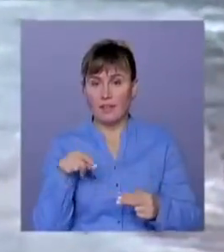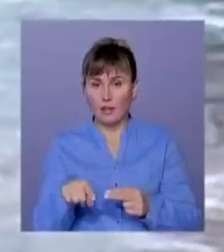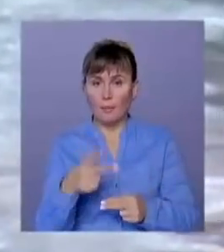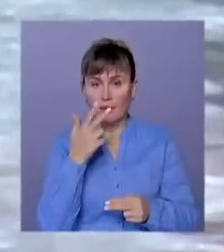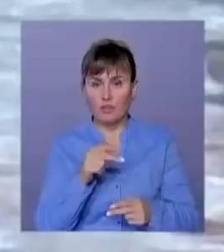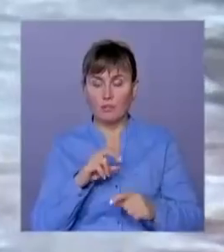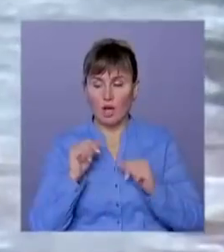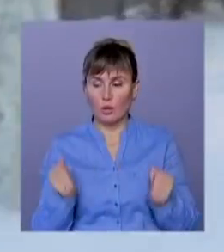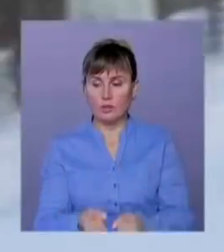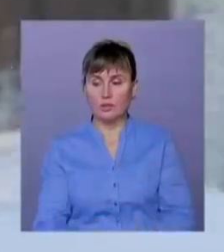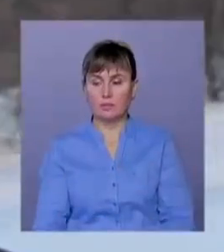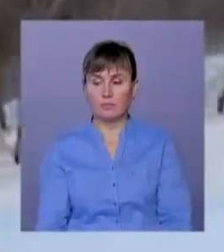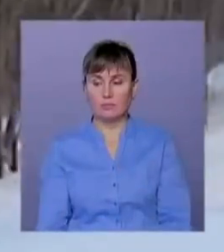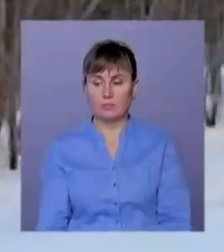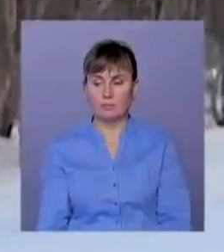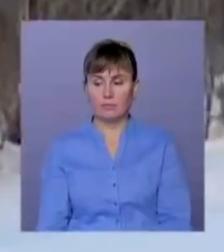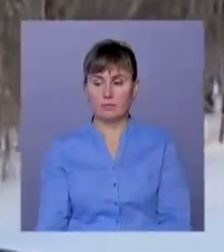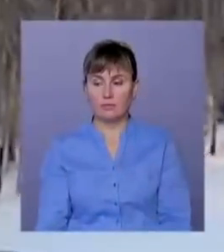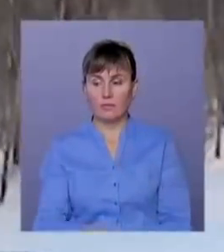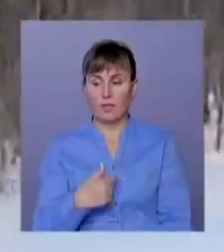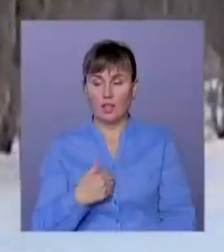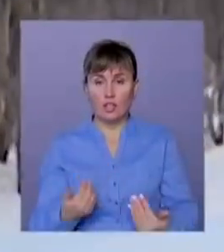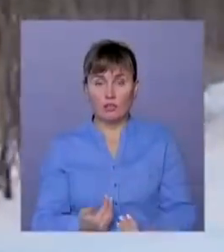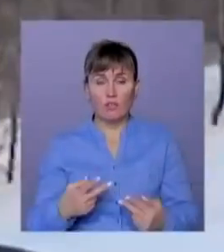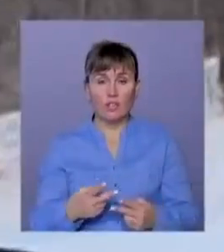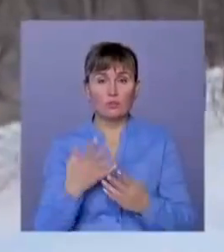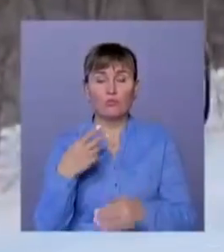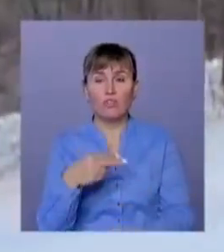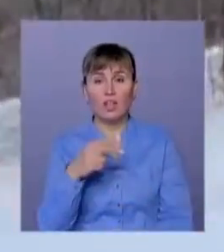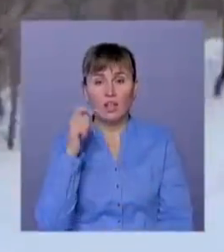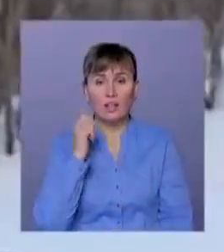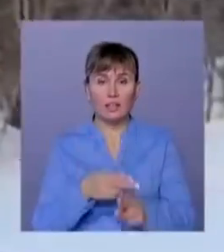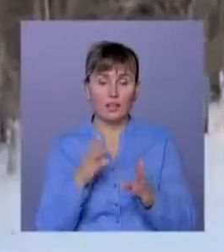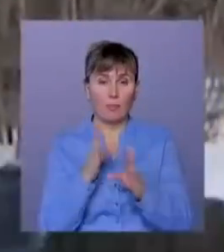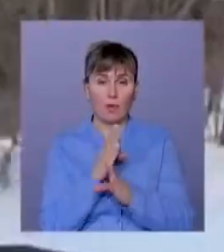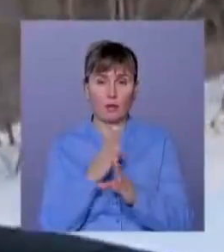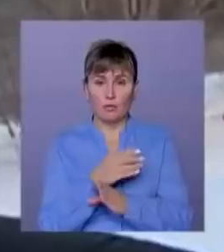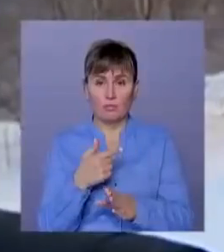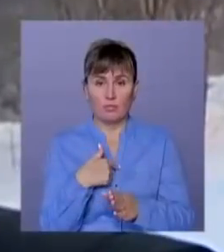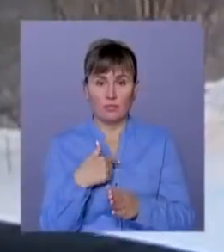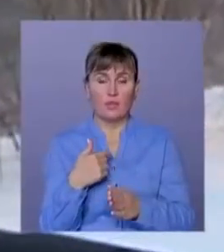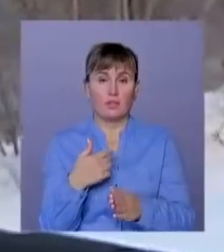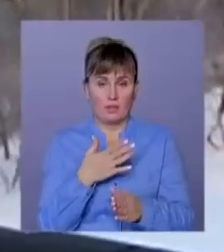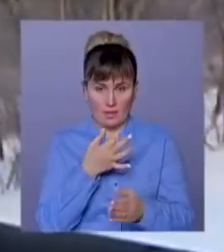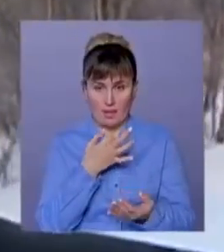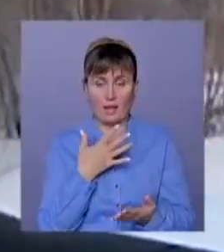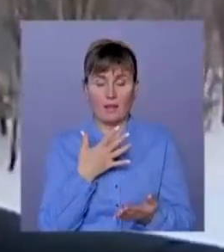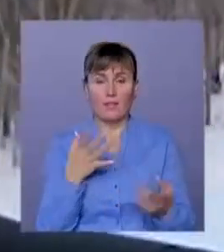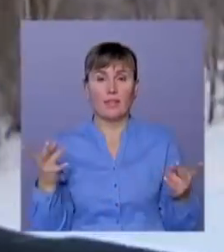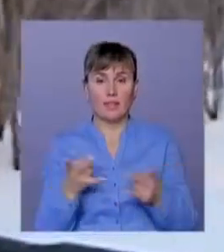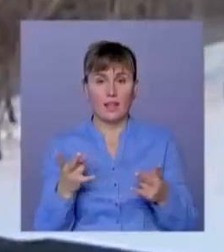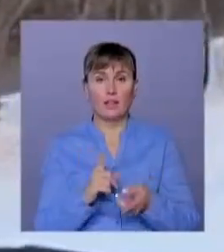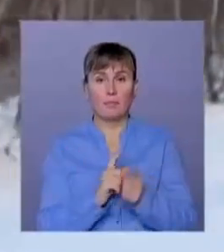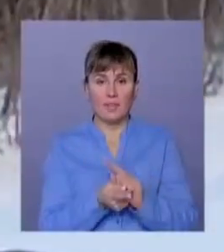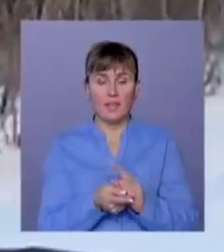привыкшие к морозам. Я живу уже в Астане 20 лет, но эта погода меня во всем устраивает. Надо